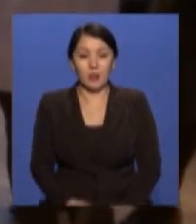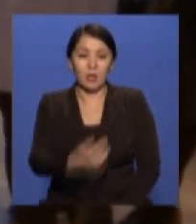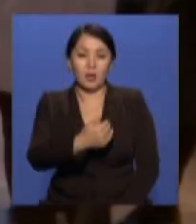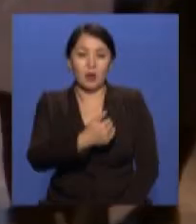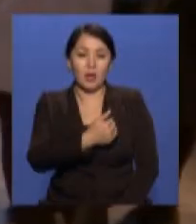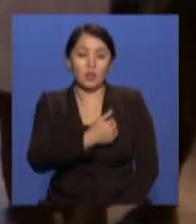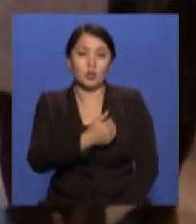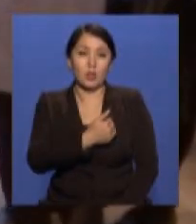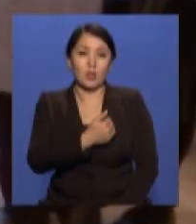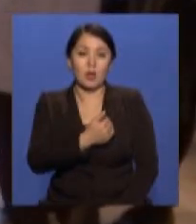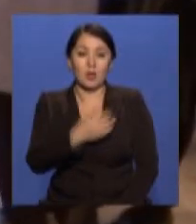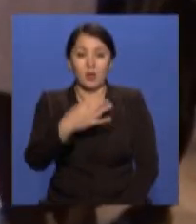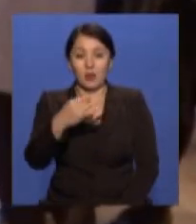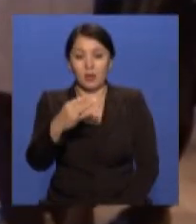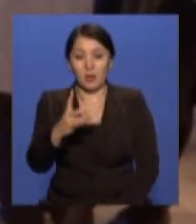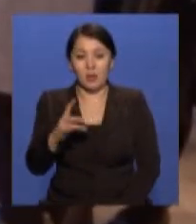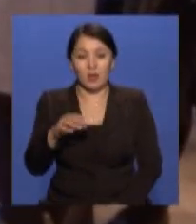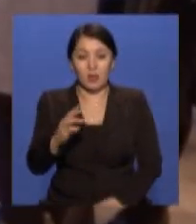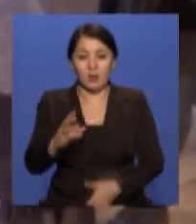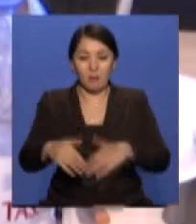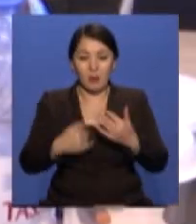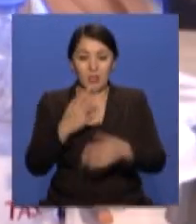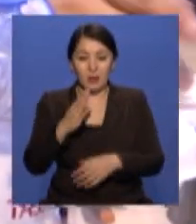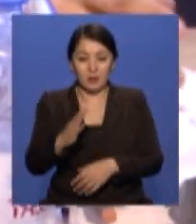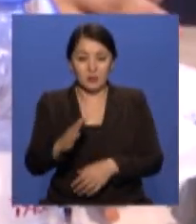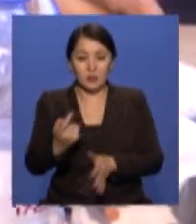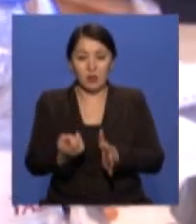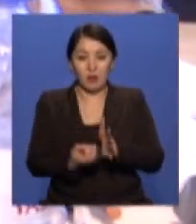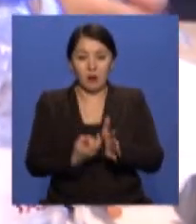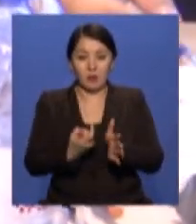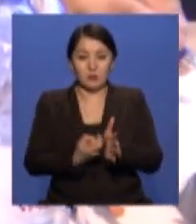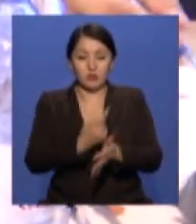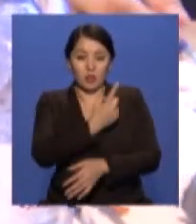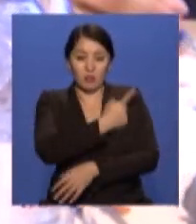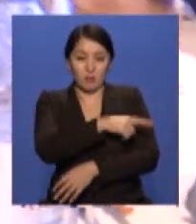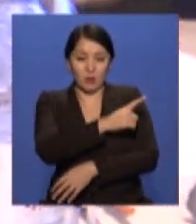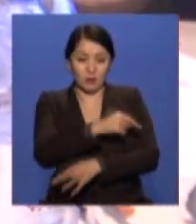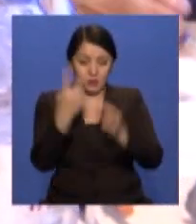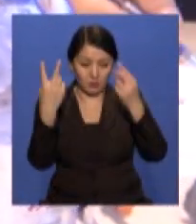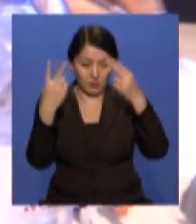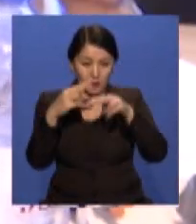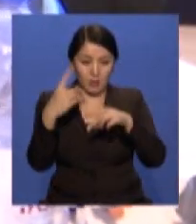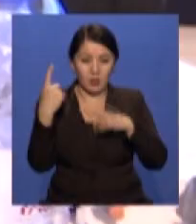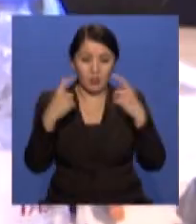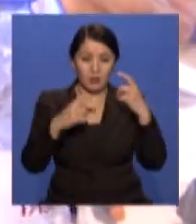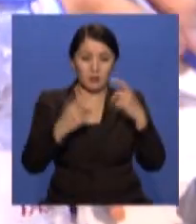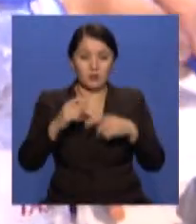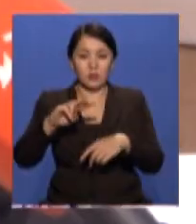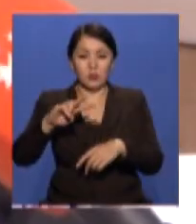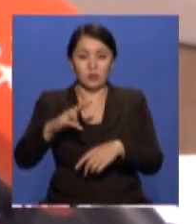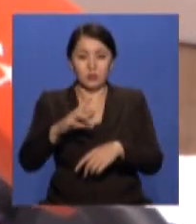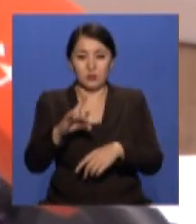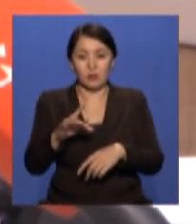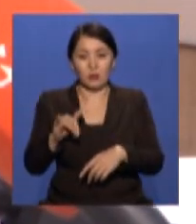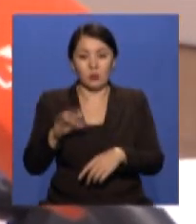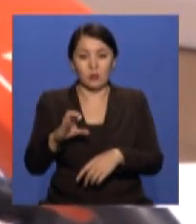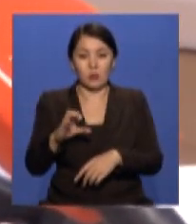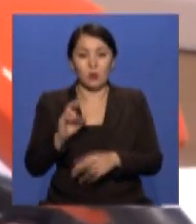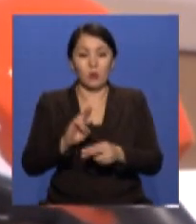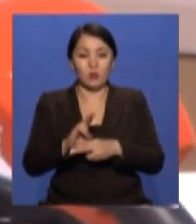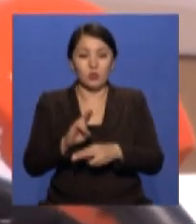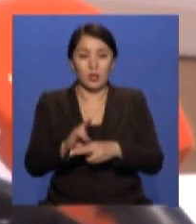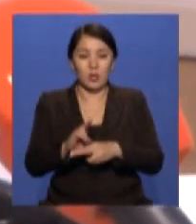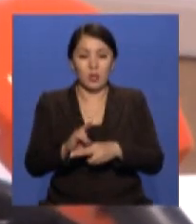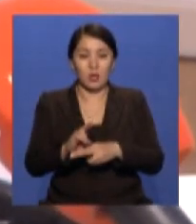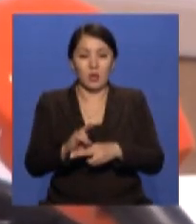Сізден маған оқу грантын бөлді сұраймын. Қазір мен Қарағанды қаласының медицина университетінің студентімін. Екінші курста оқимын. Жыл